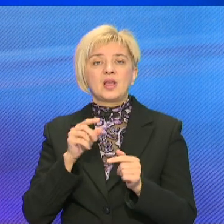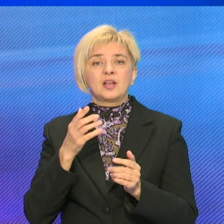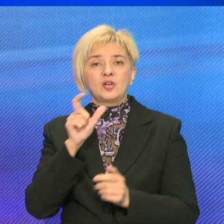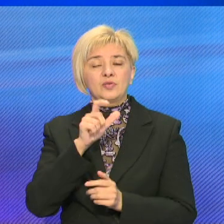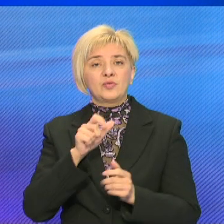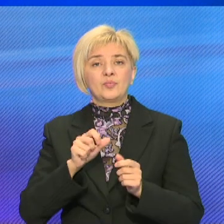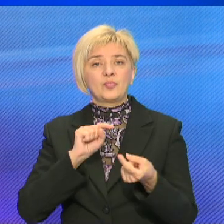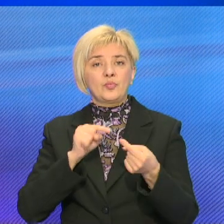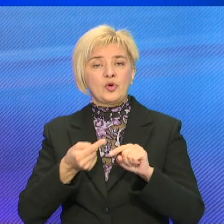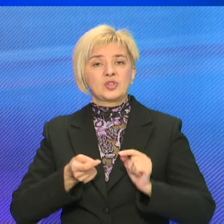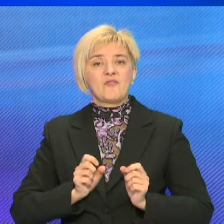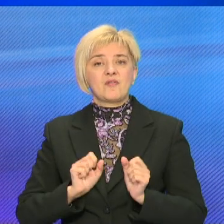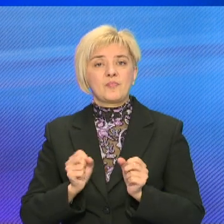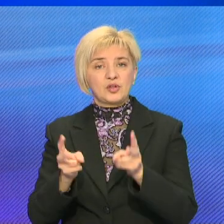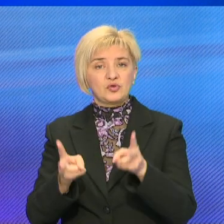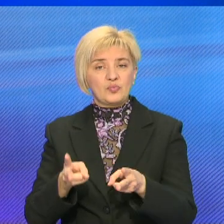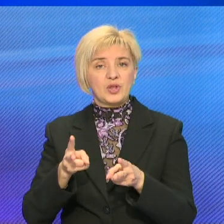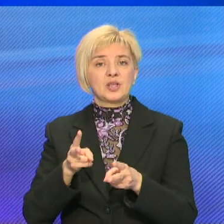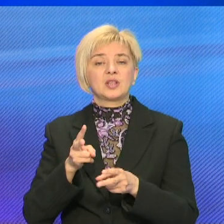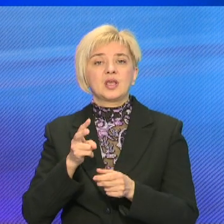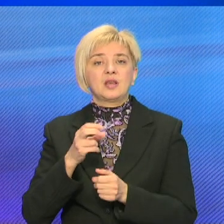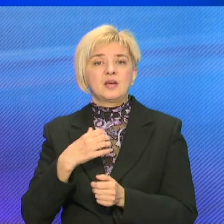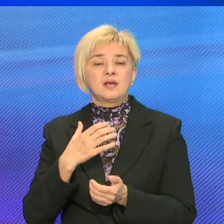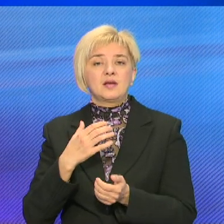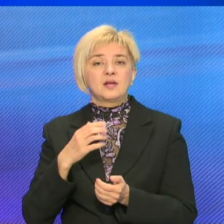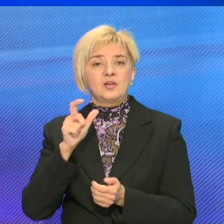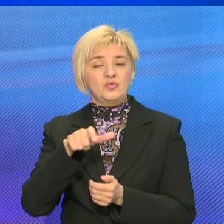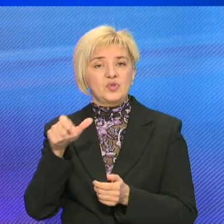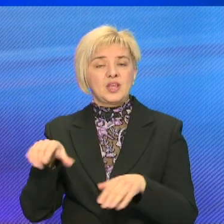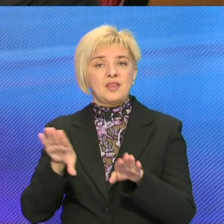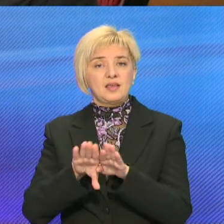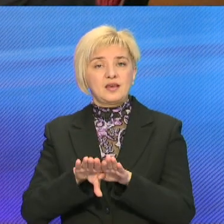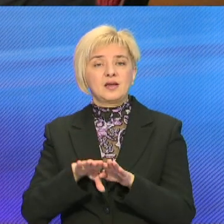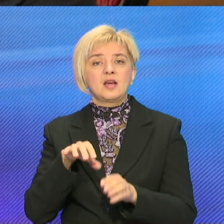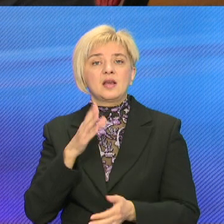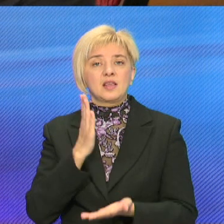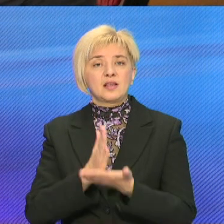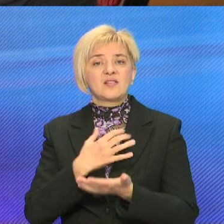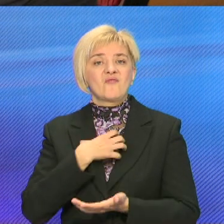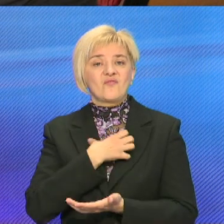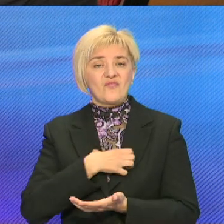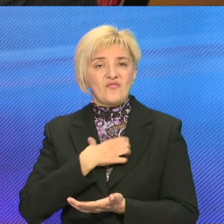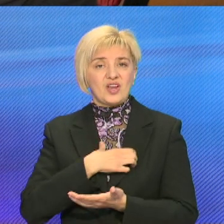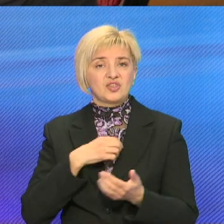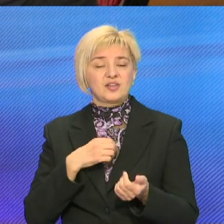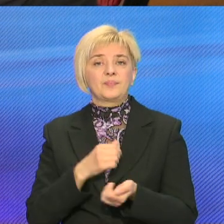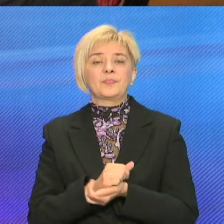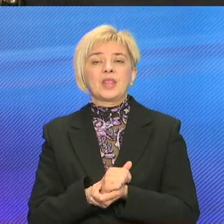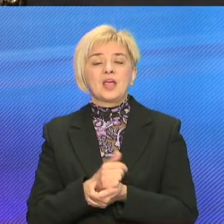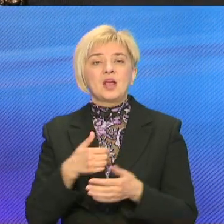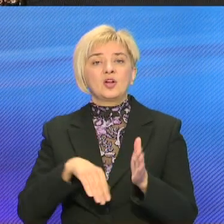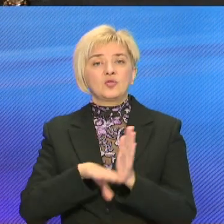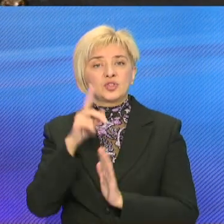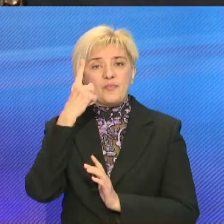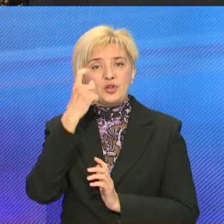і наркатычнымі сродкамі, набываюць асаблівую актуальнасць. Лепш папярэджваць злачынства, чым выкарыстоўваць